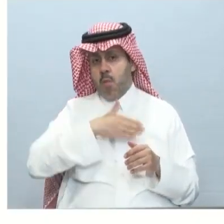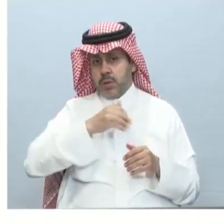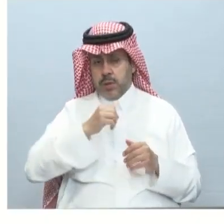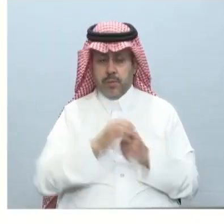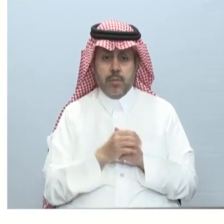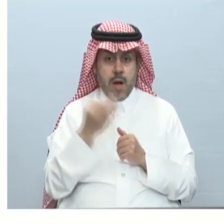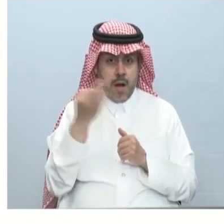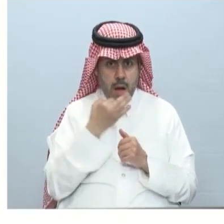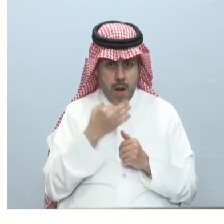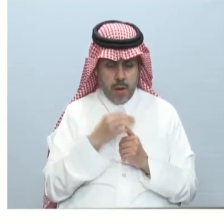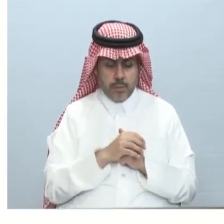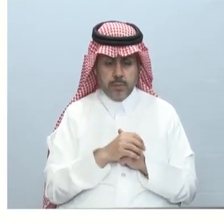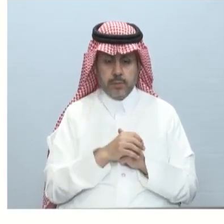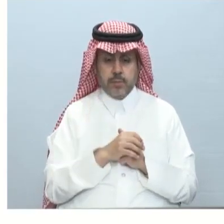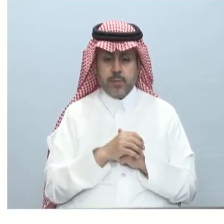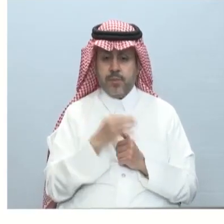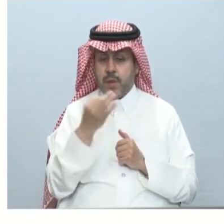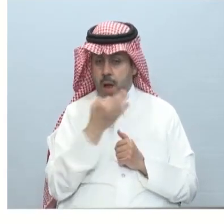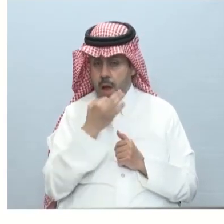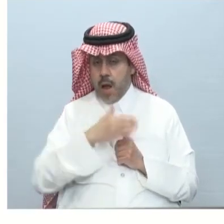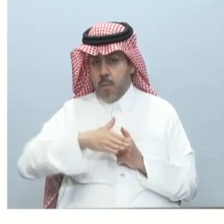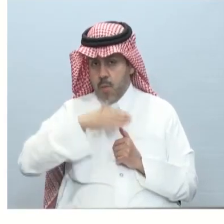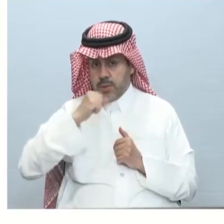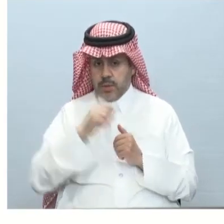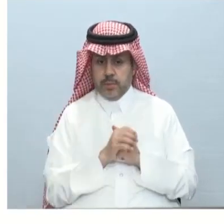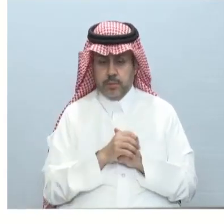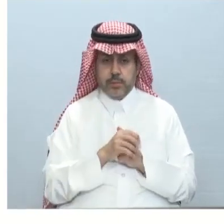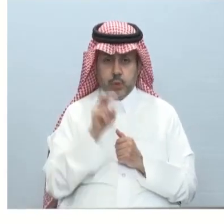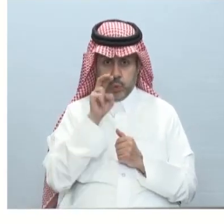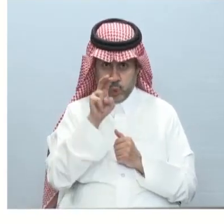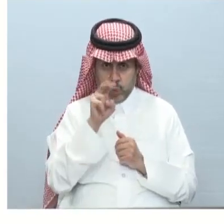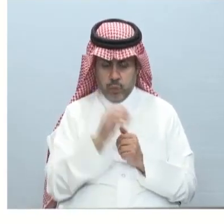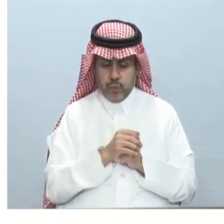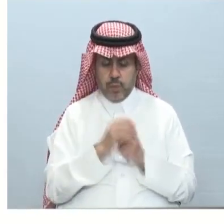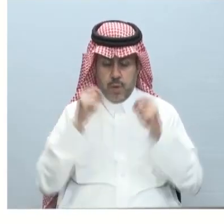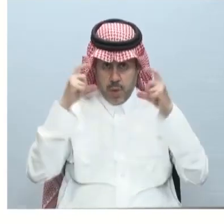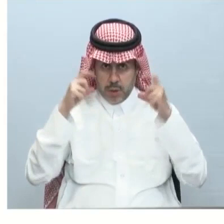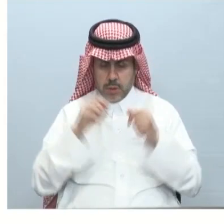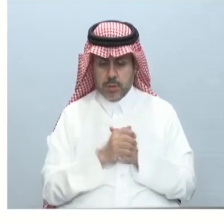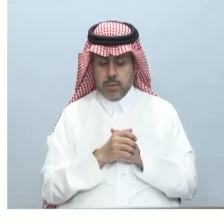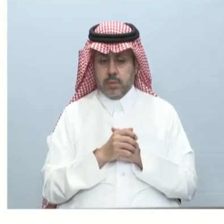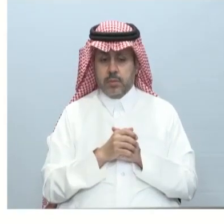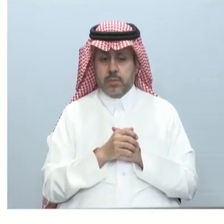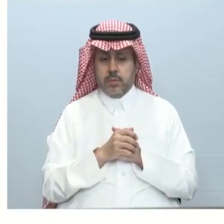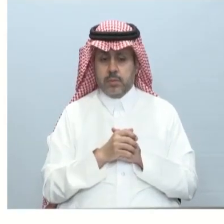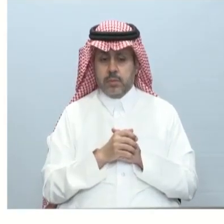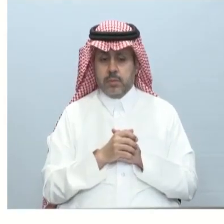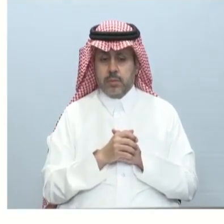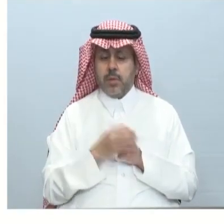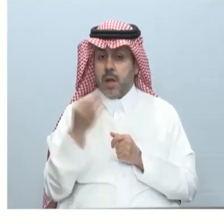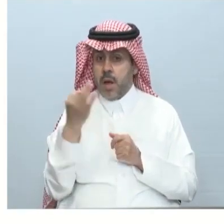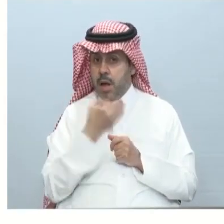وتاملوا هذا الحديث العظيم قال عليه الصلاه والسلام انظروا معي الشاشه اخواني واخواتي وتاملوا هذا الحديث